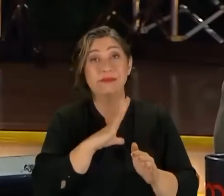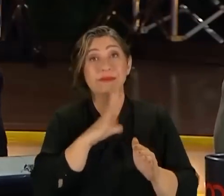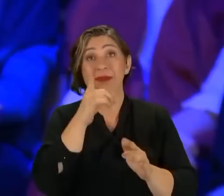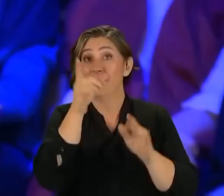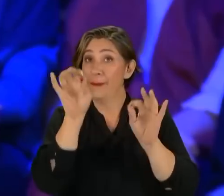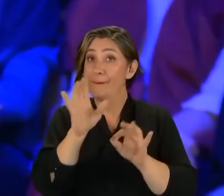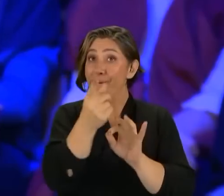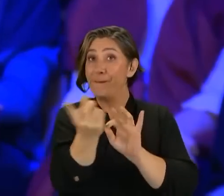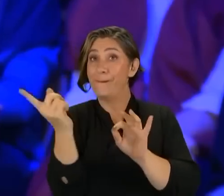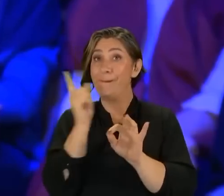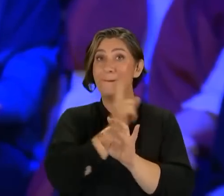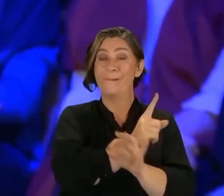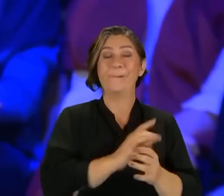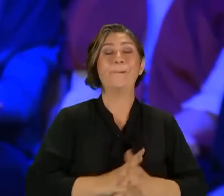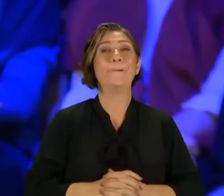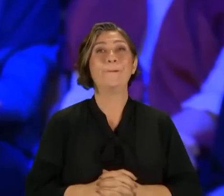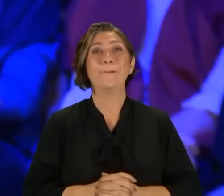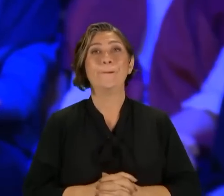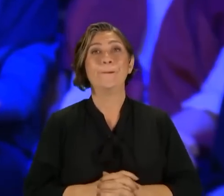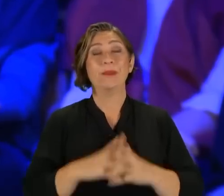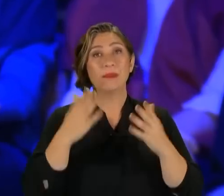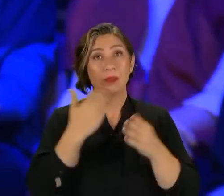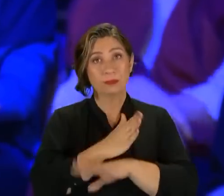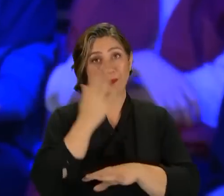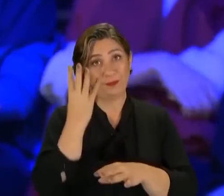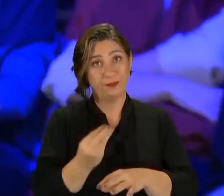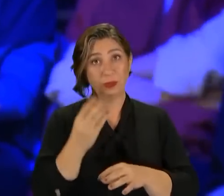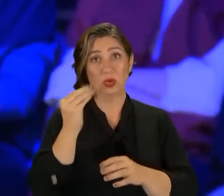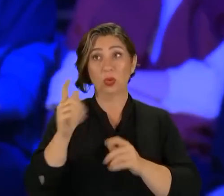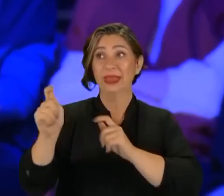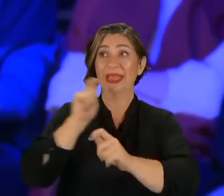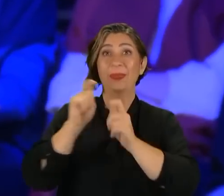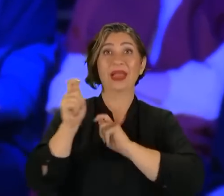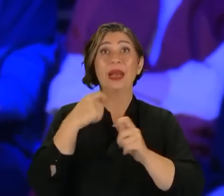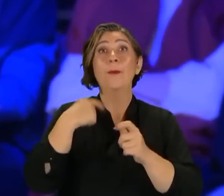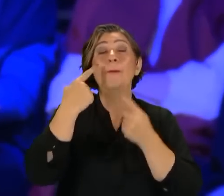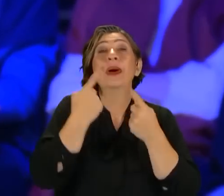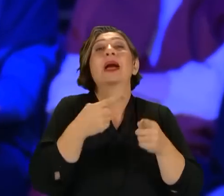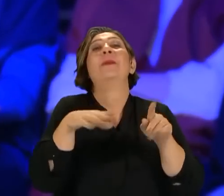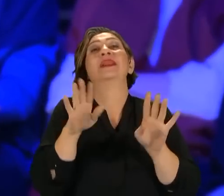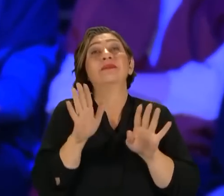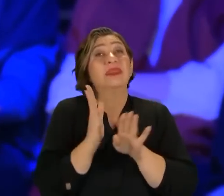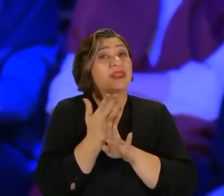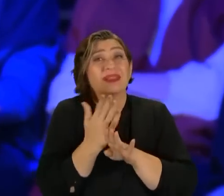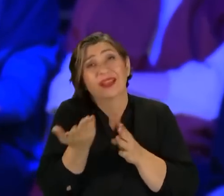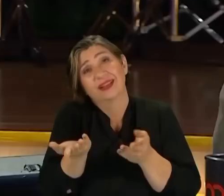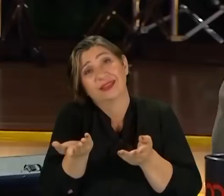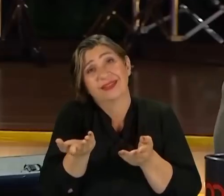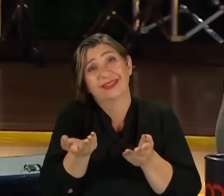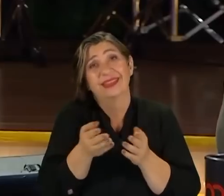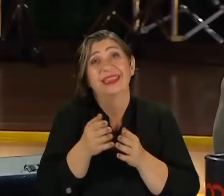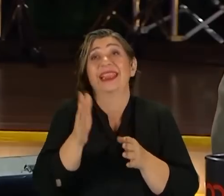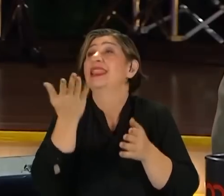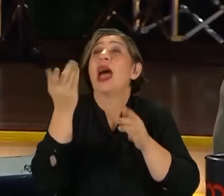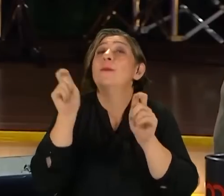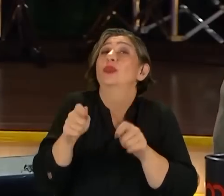başlayalım, devam edelim. Yani aslında ben dürüst olayım, çok tepkileri takip etmeye fırsatım olmadı. Niye? Olmadı, olamadı.